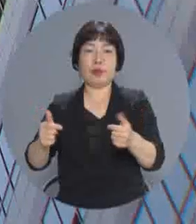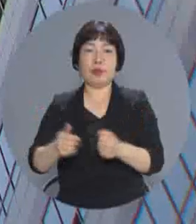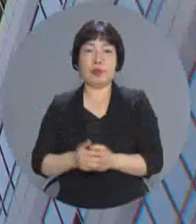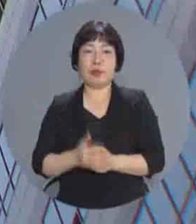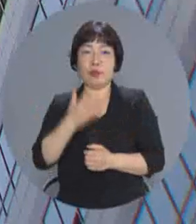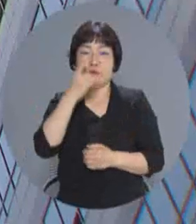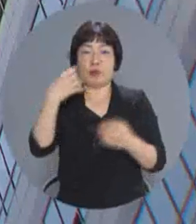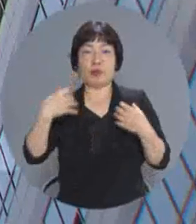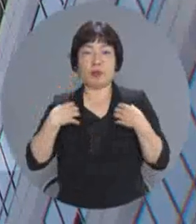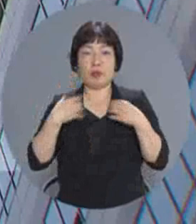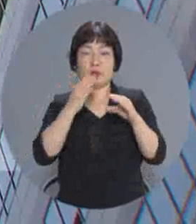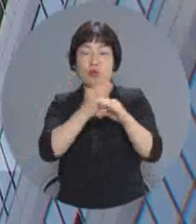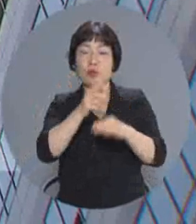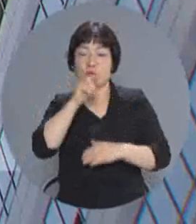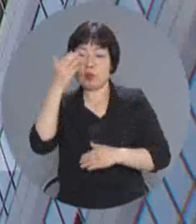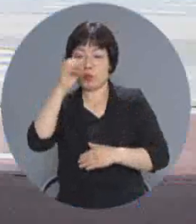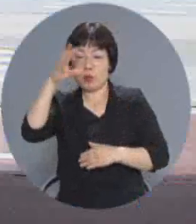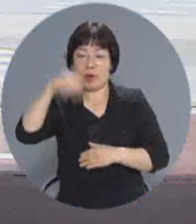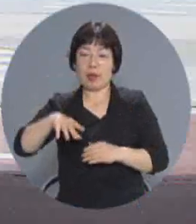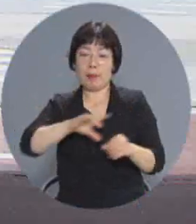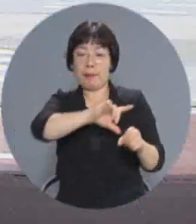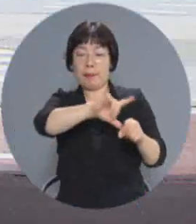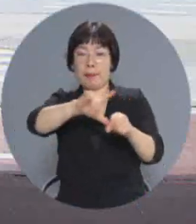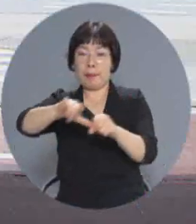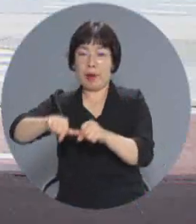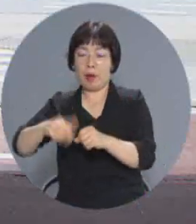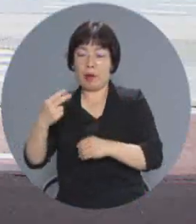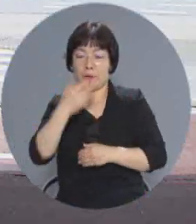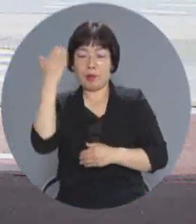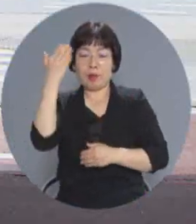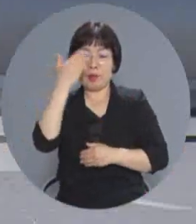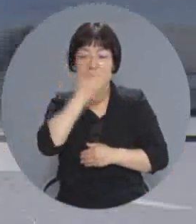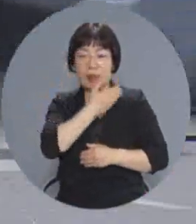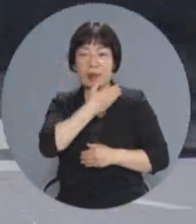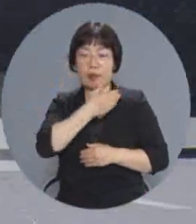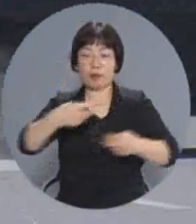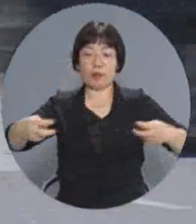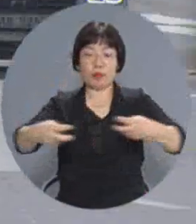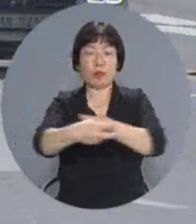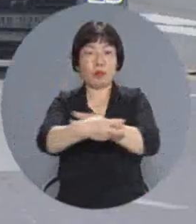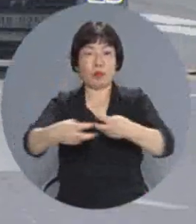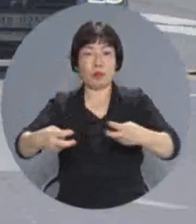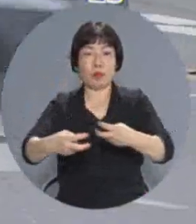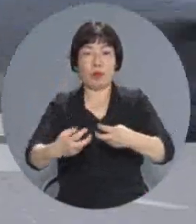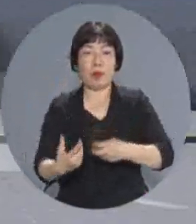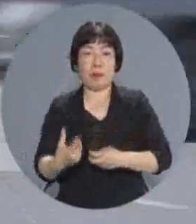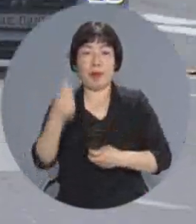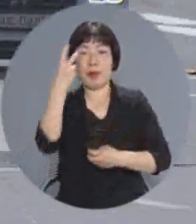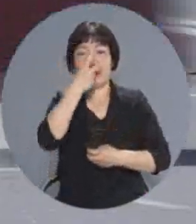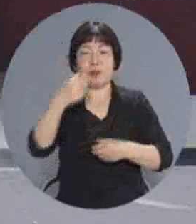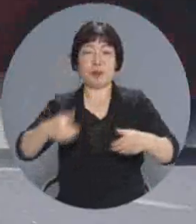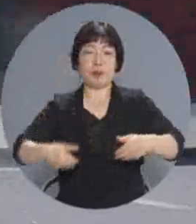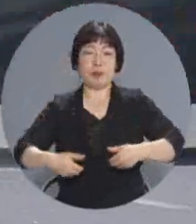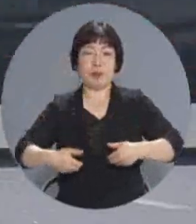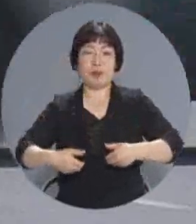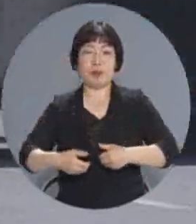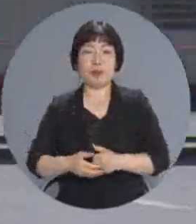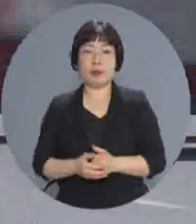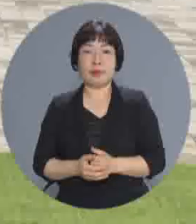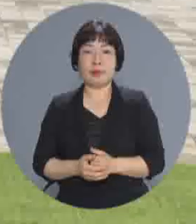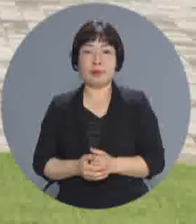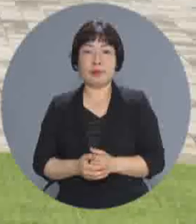또 순천을 중심으로 여수와 광양까지 탄소 중립형 광역 대중교통망을 서둘러 검토해야 한다고 조언하고